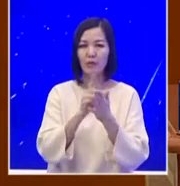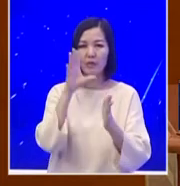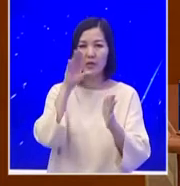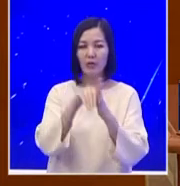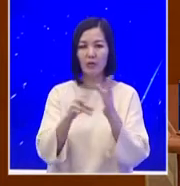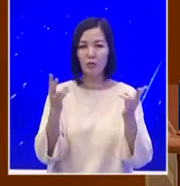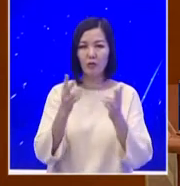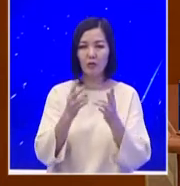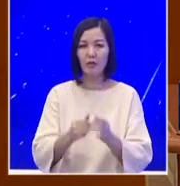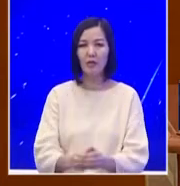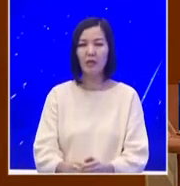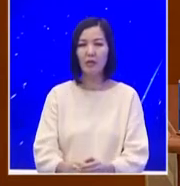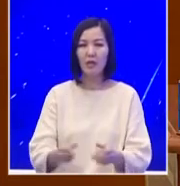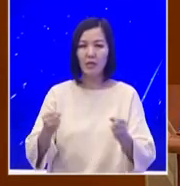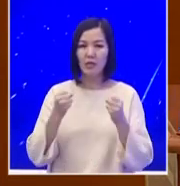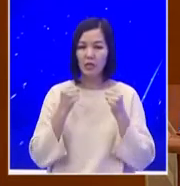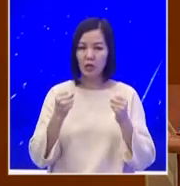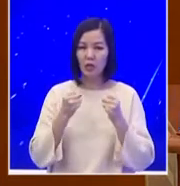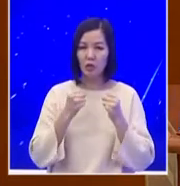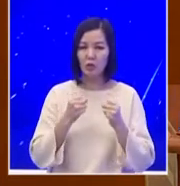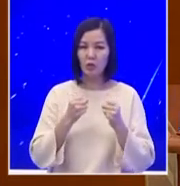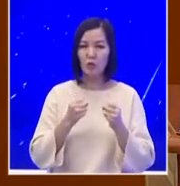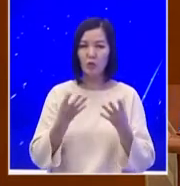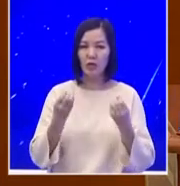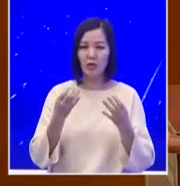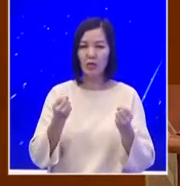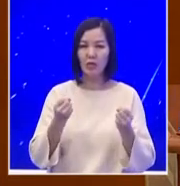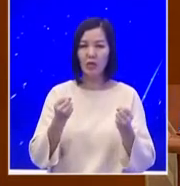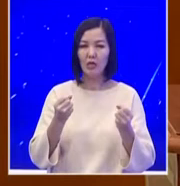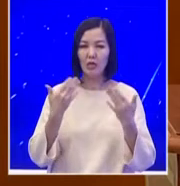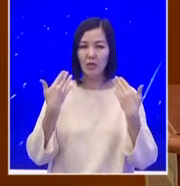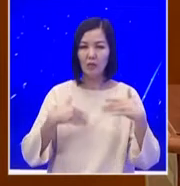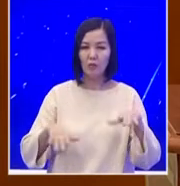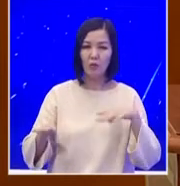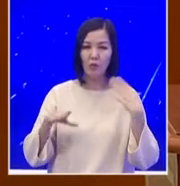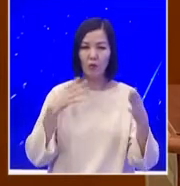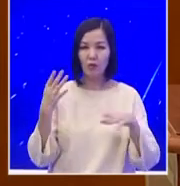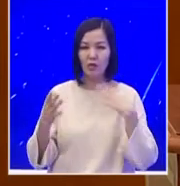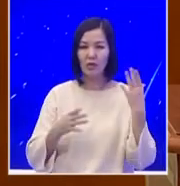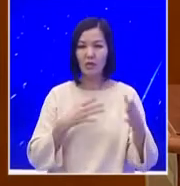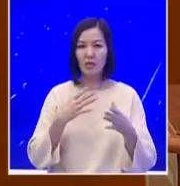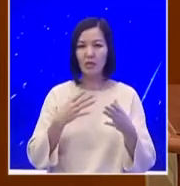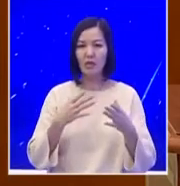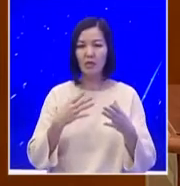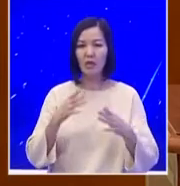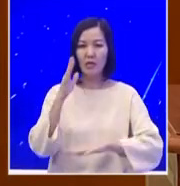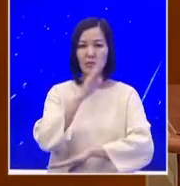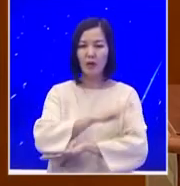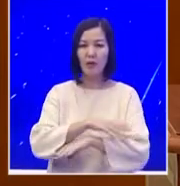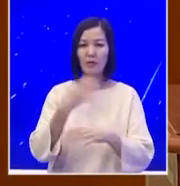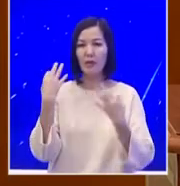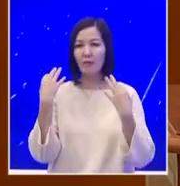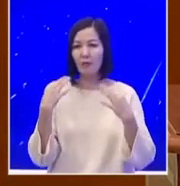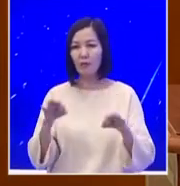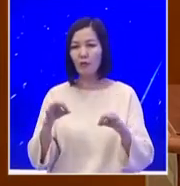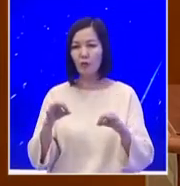енгізу. Дене шынықтыру және спорт бойынша сыныптан тыс сабақтарды жүргізген үшін